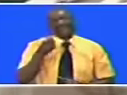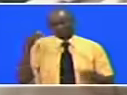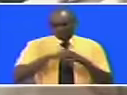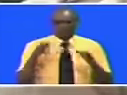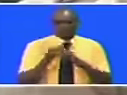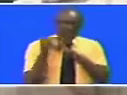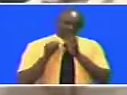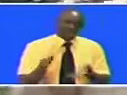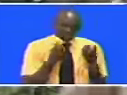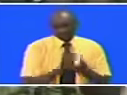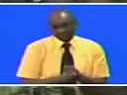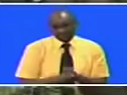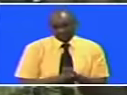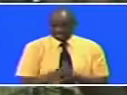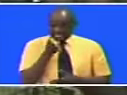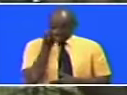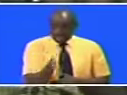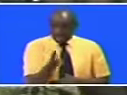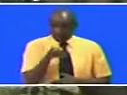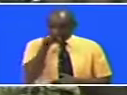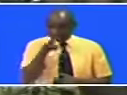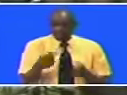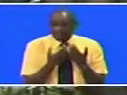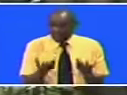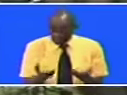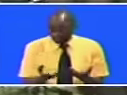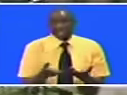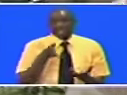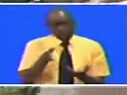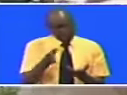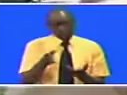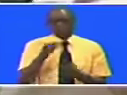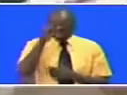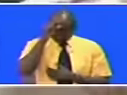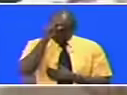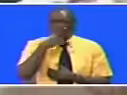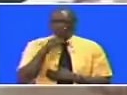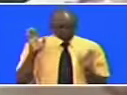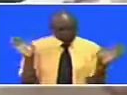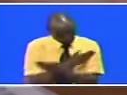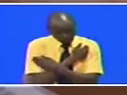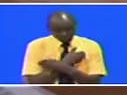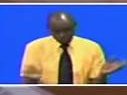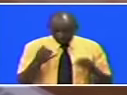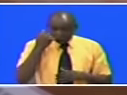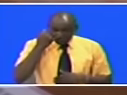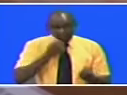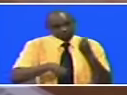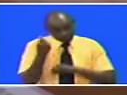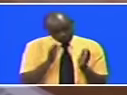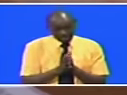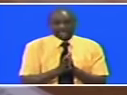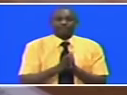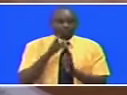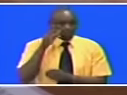tena. Kwa wengi huu ulikuwa mwamko mpya wa vita dhidi ya ulanguzi mjini Mombasa. Ulanguzi ambao